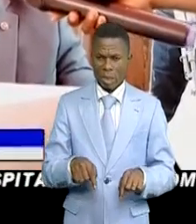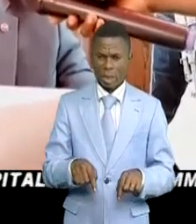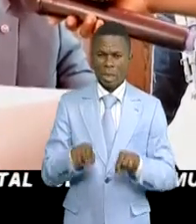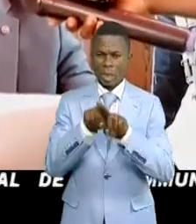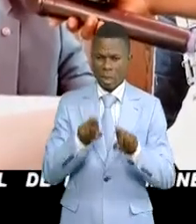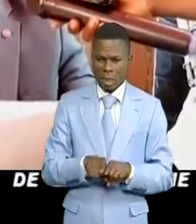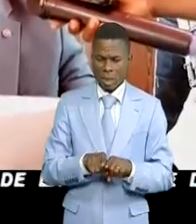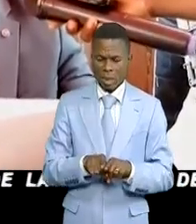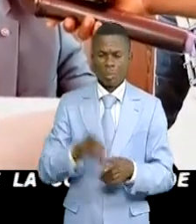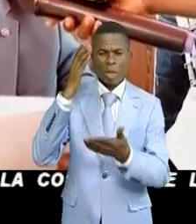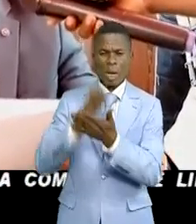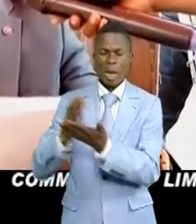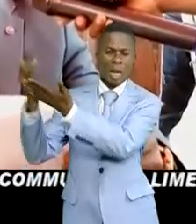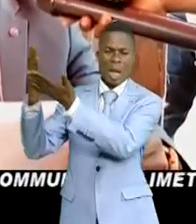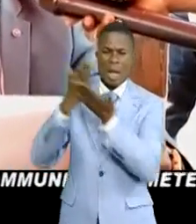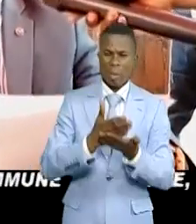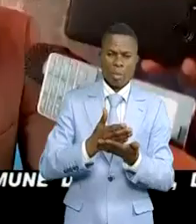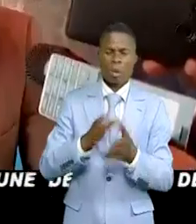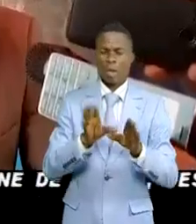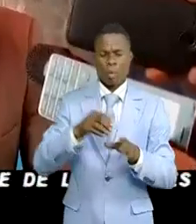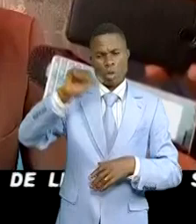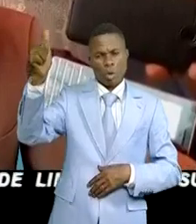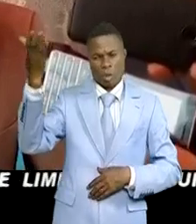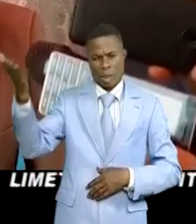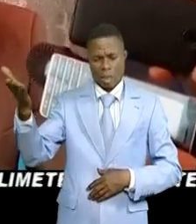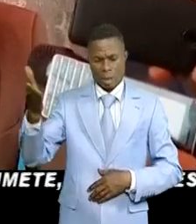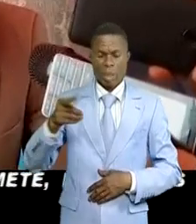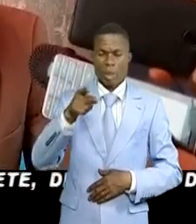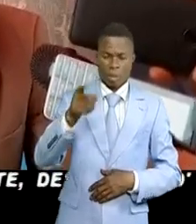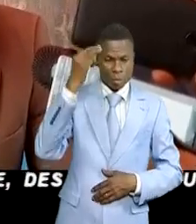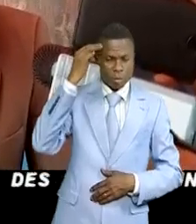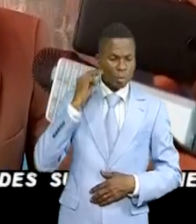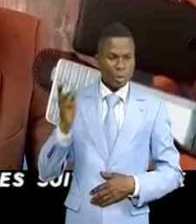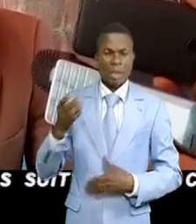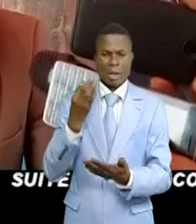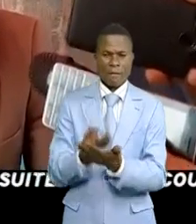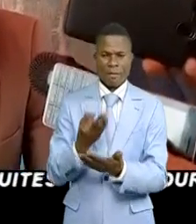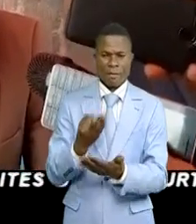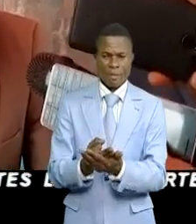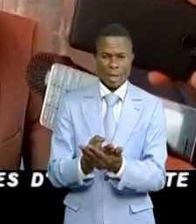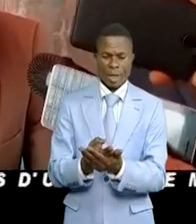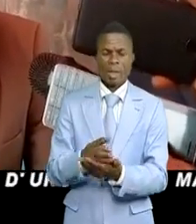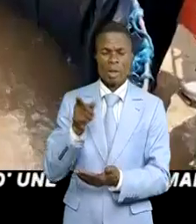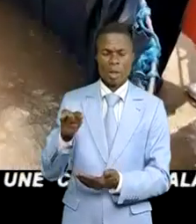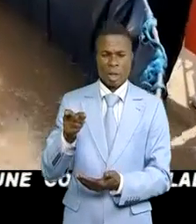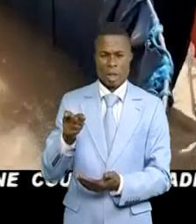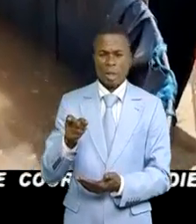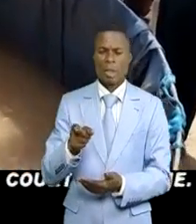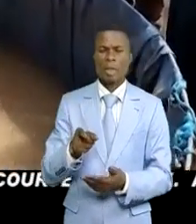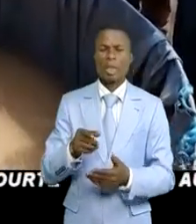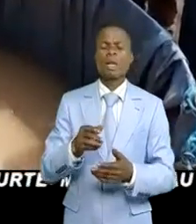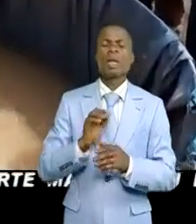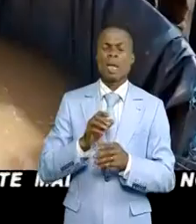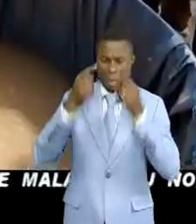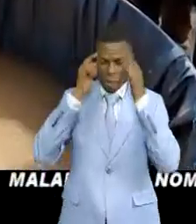contrer l'importation de poissons congelés. De son côté, le ministre des Finances, Hubert Ngulan-Joko, dit